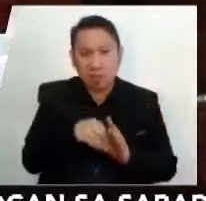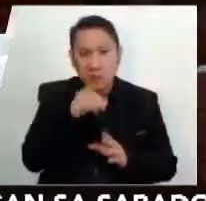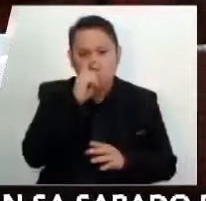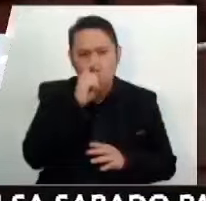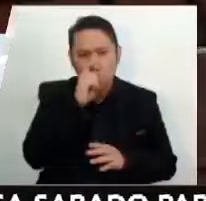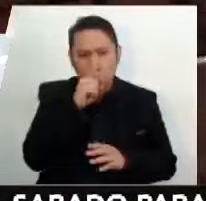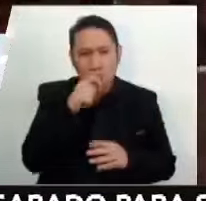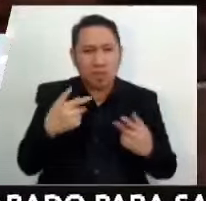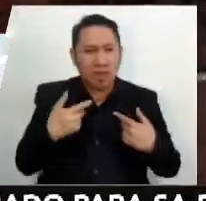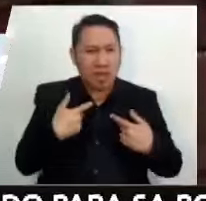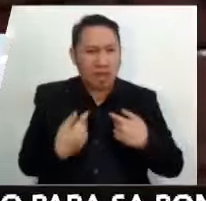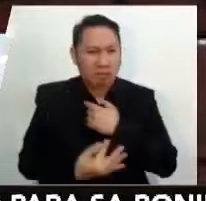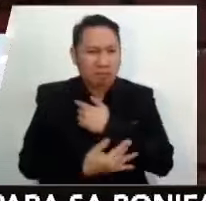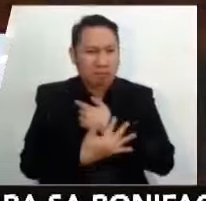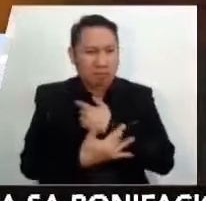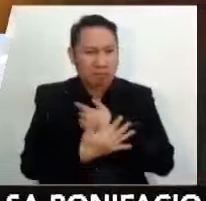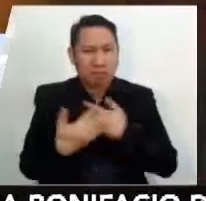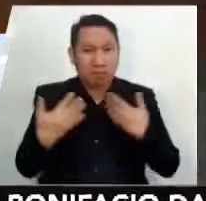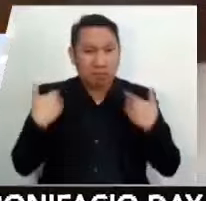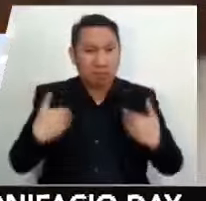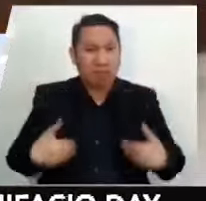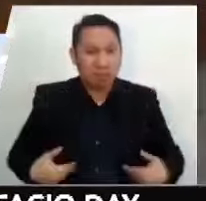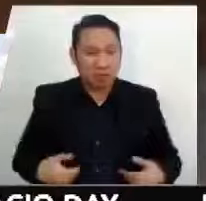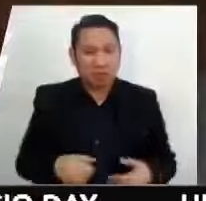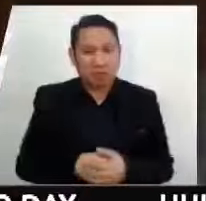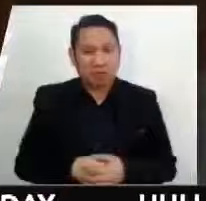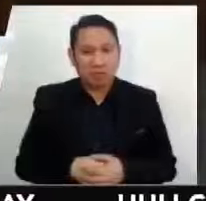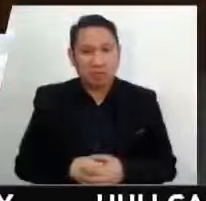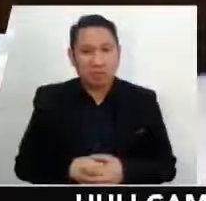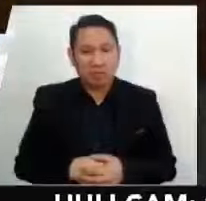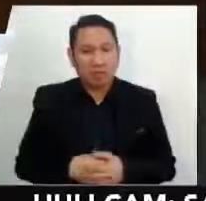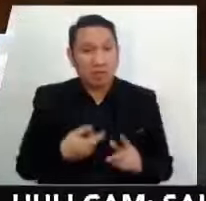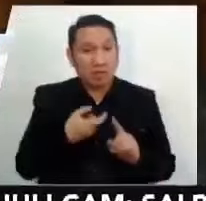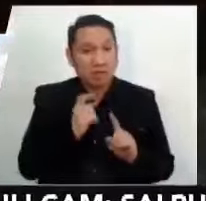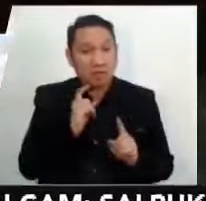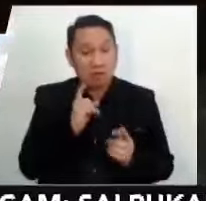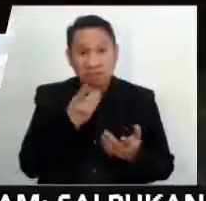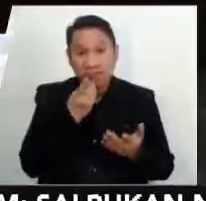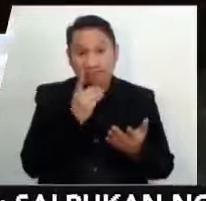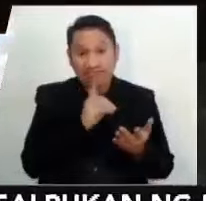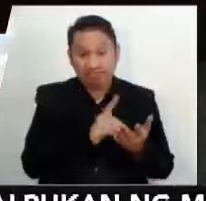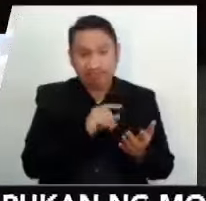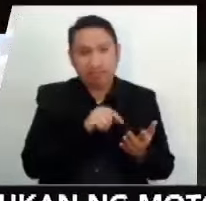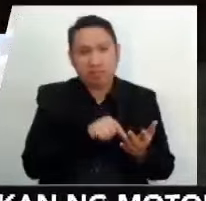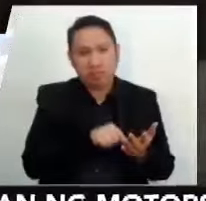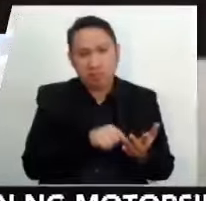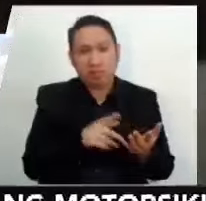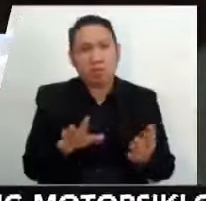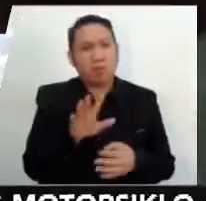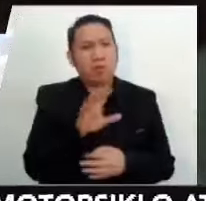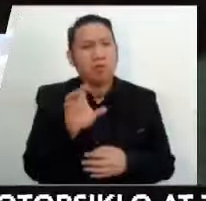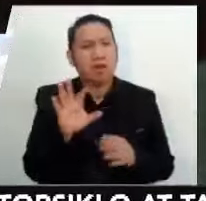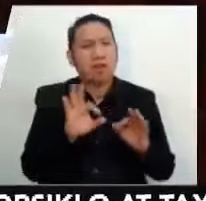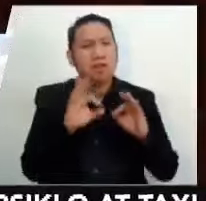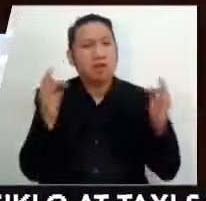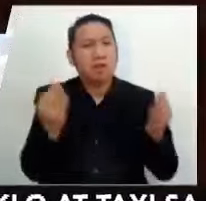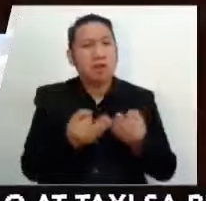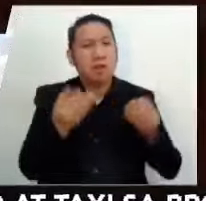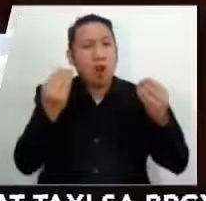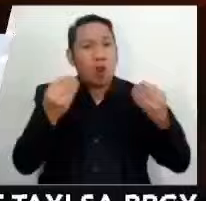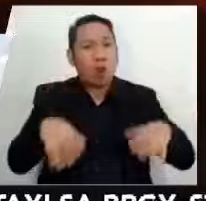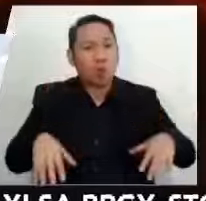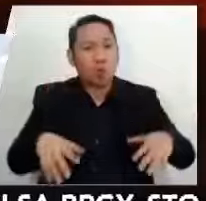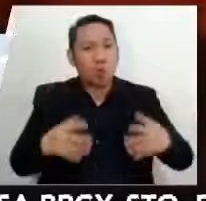bird sa iba't ibang bahagi ng katawan batay sa datos ng bfp aabot sa 5 pamilya ang nawalan ng tirahan nasa